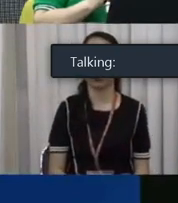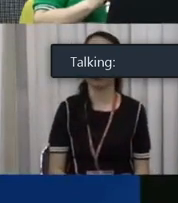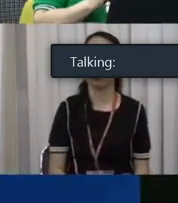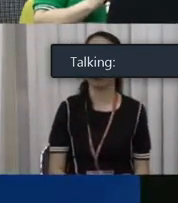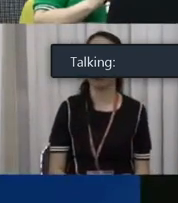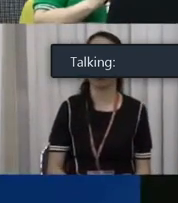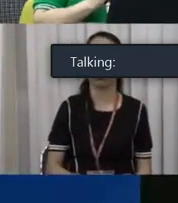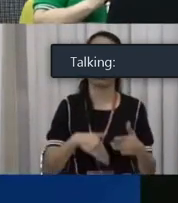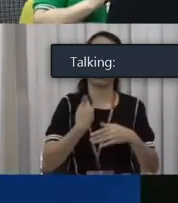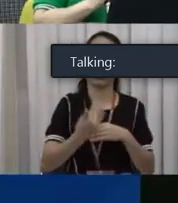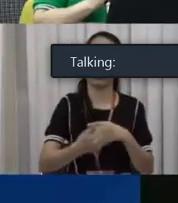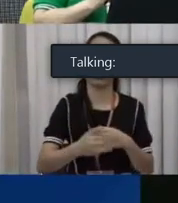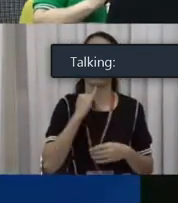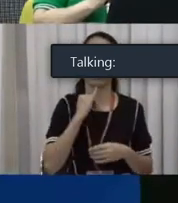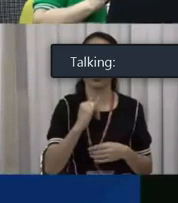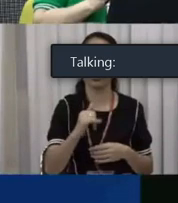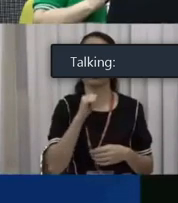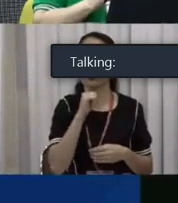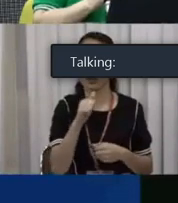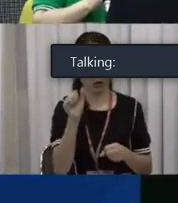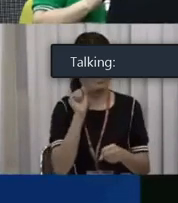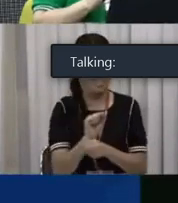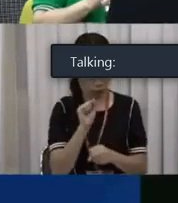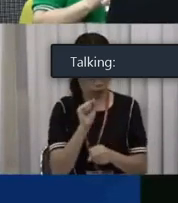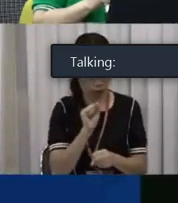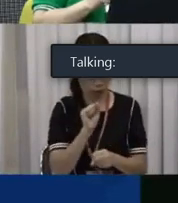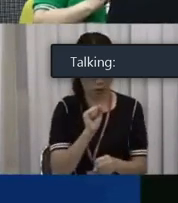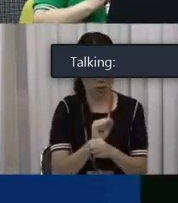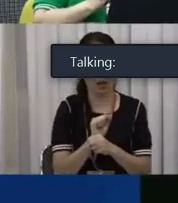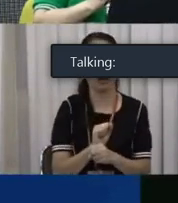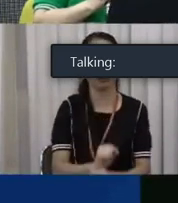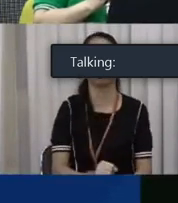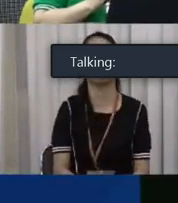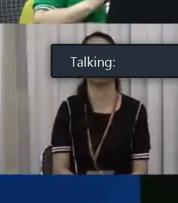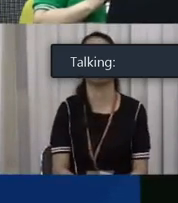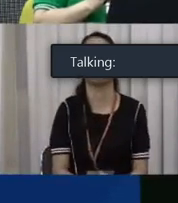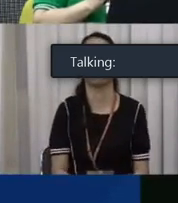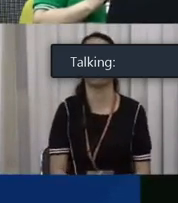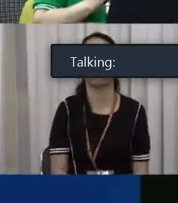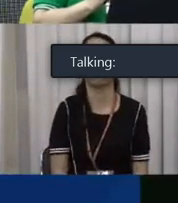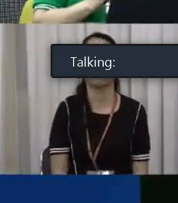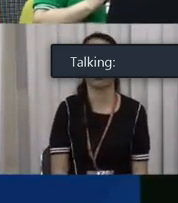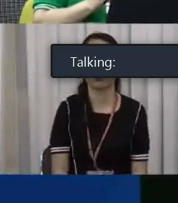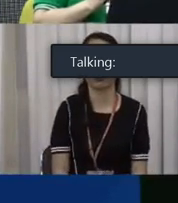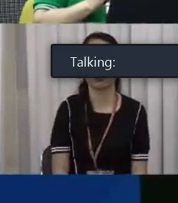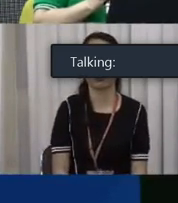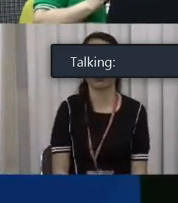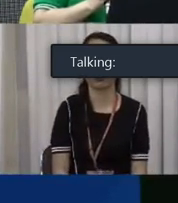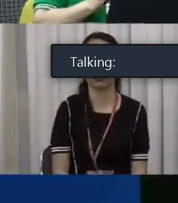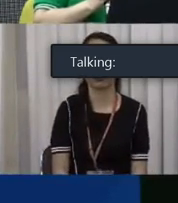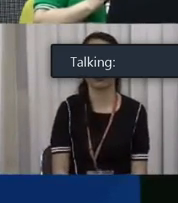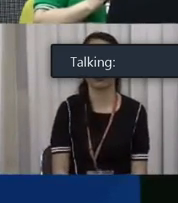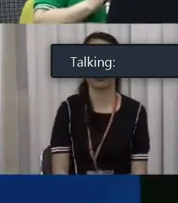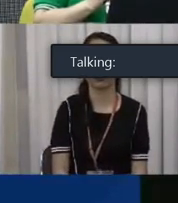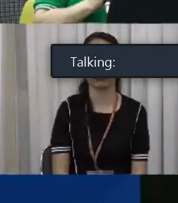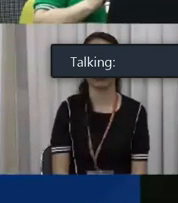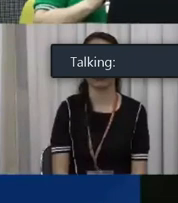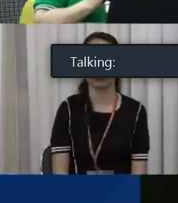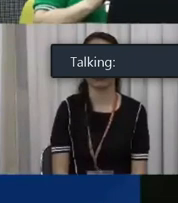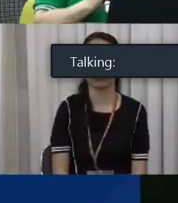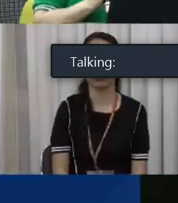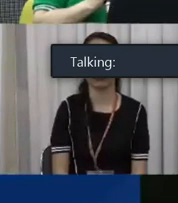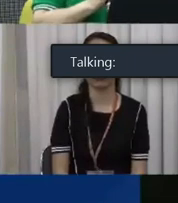nagtrabaho ka, dito nag-table hopping ka, nag-ato-ato ka sa laing office, nga, labi na kuyaw ka ini sa